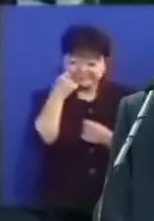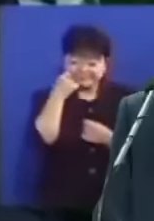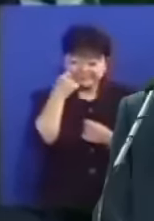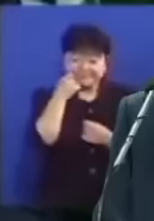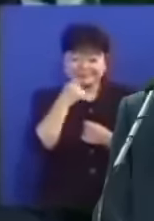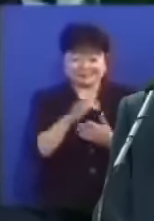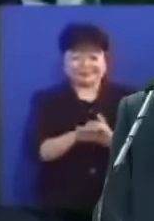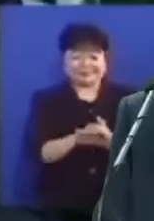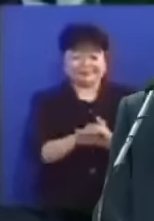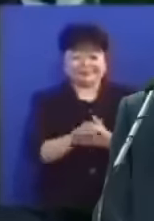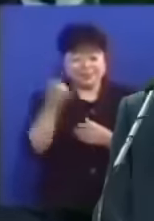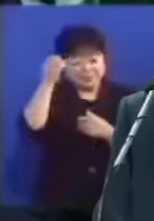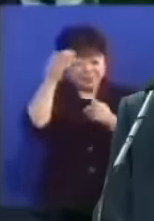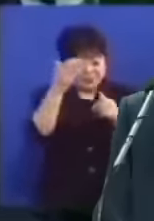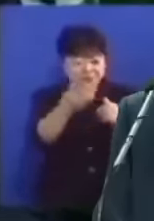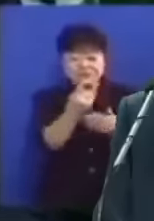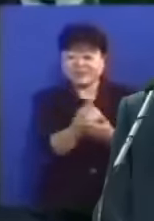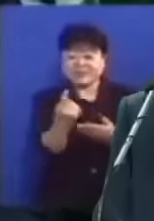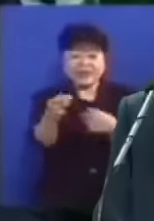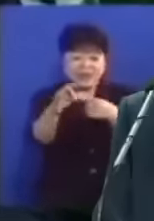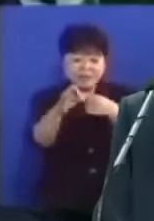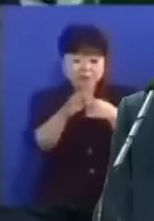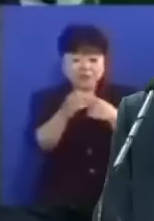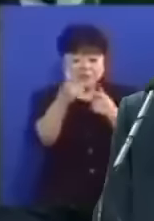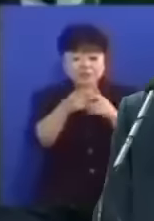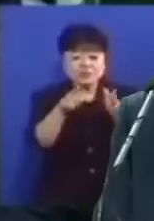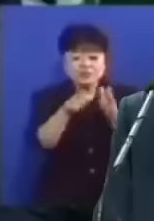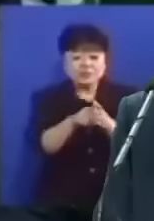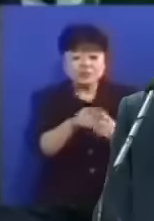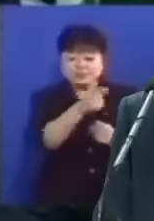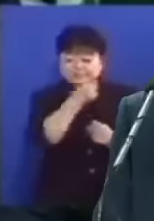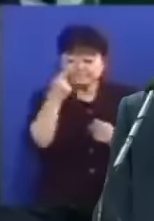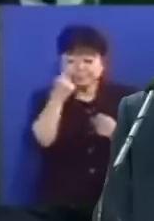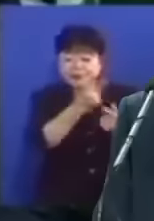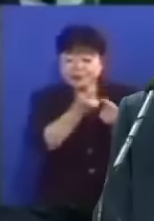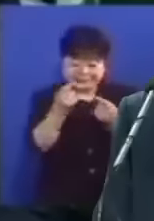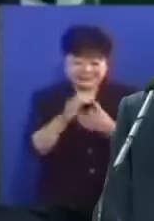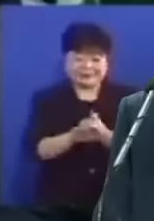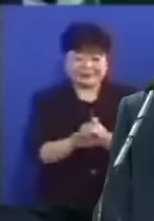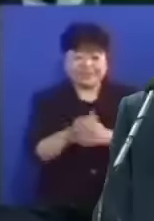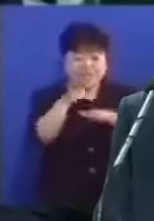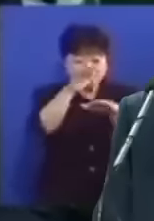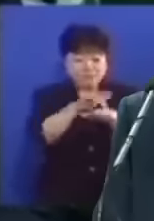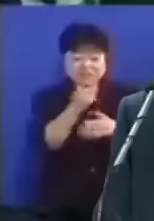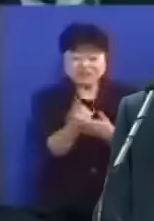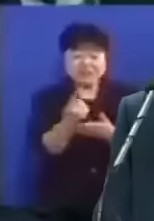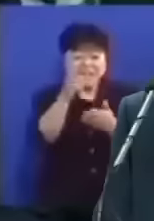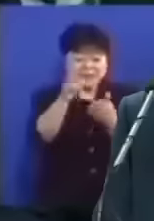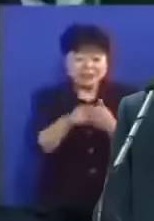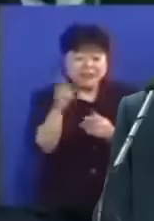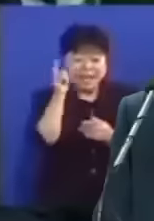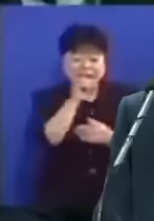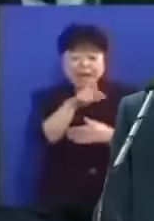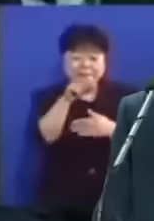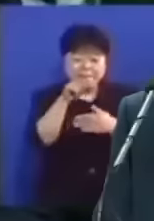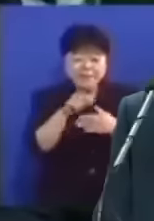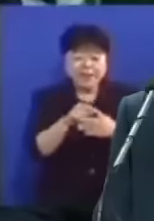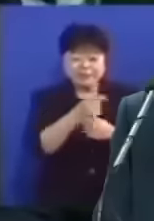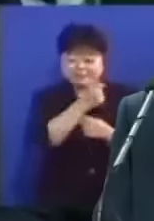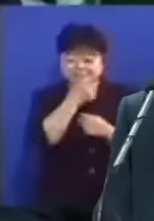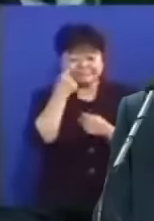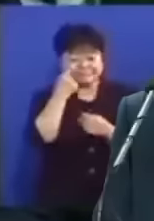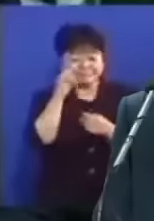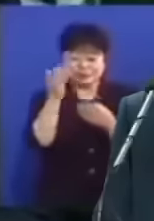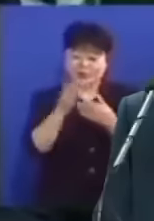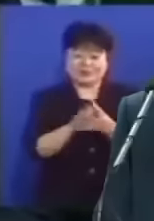것입니다. 성령께서 떠나가면 예수 믿는 사람이 입을 딱 다무는 것과 같이 귀신이 떠나가면 악한 말을 딱 다물어 버리고